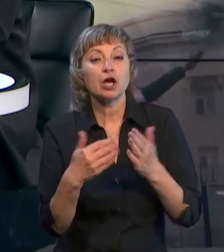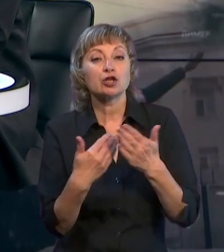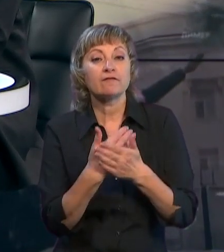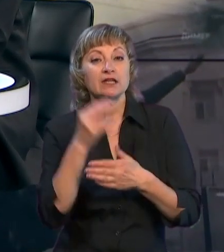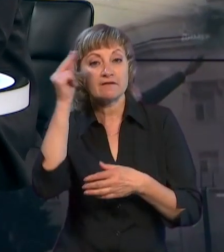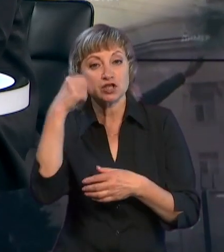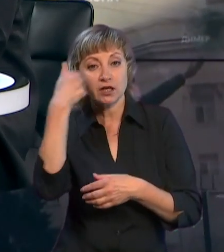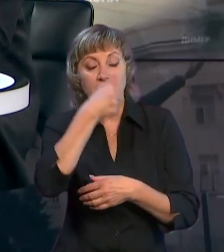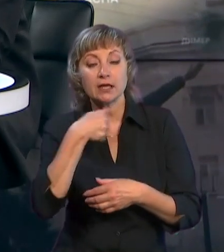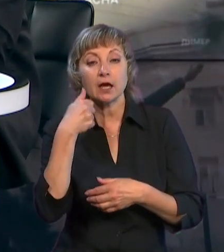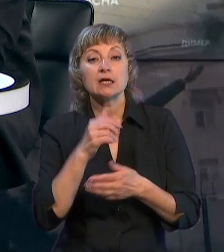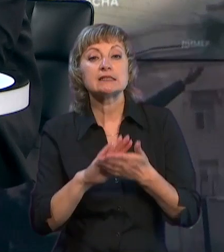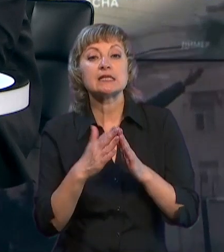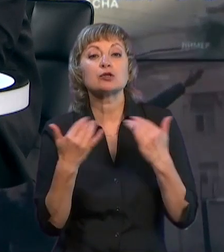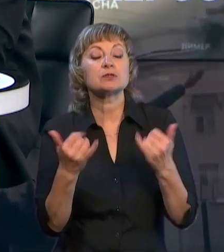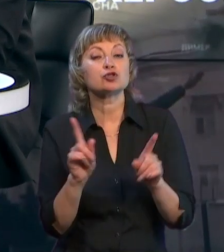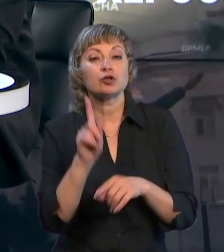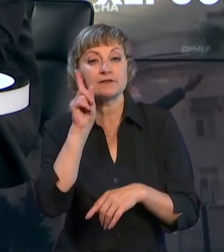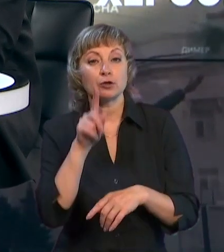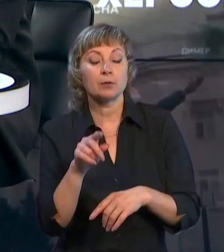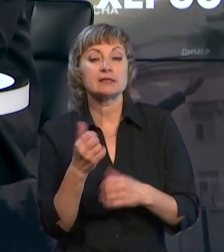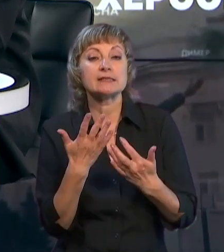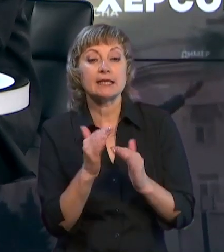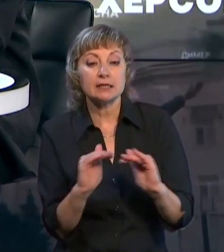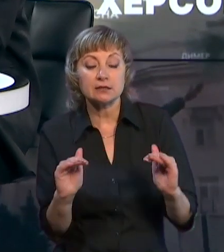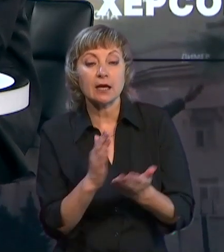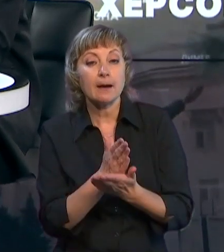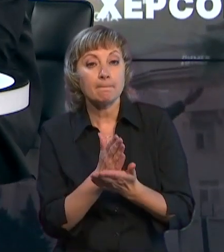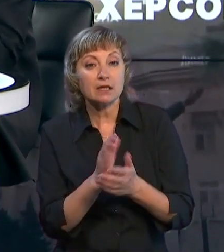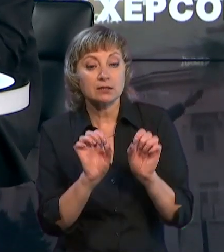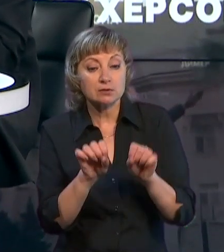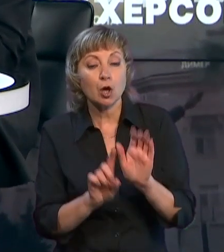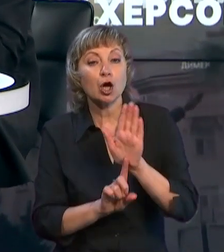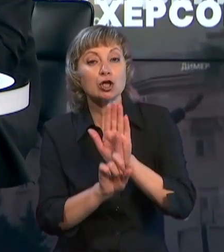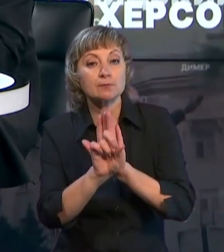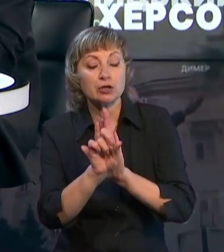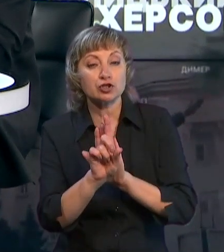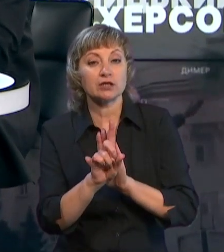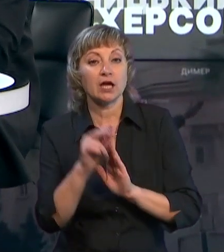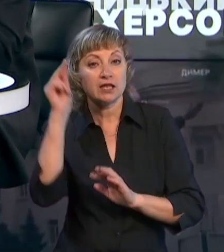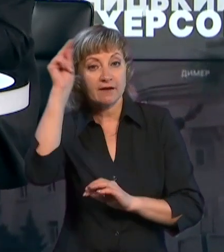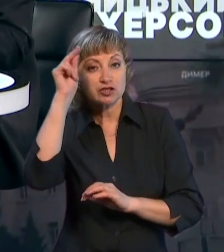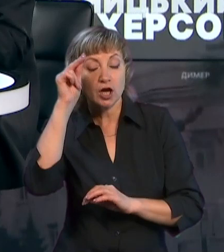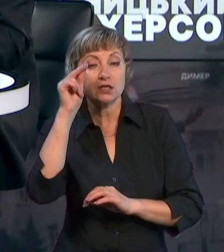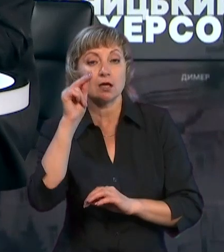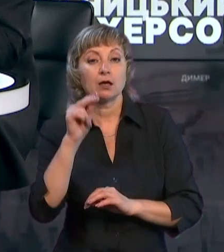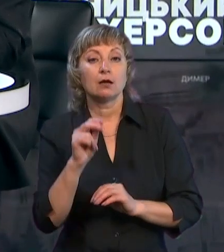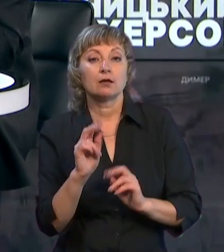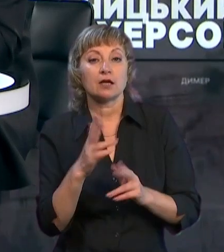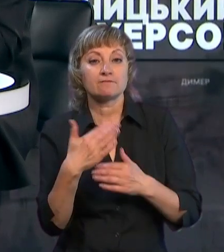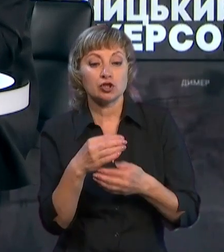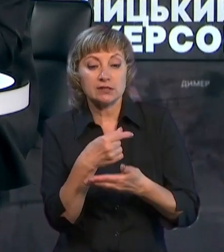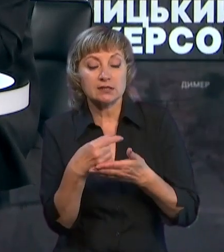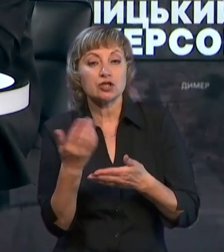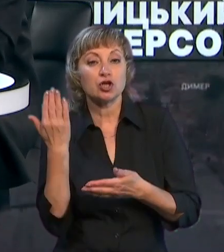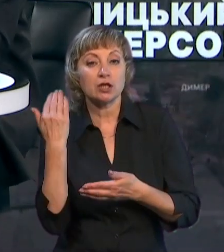рік. Станом на зараз, що відомо про те, скільки дітей матимуть змогу розпочати навчання, і, як вже зазначала